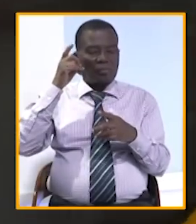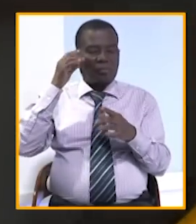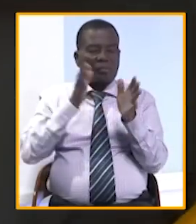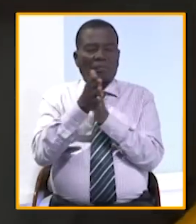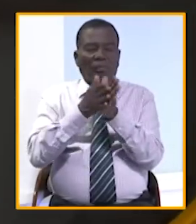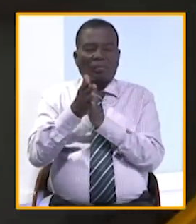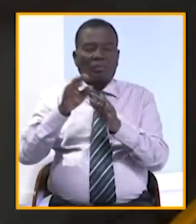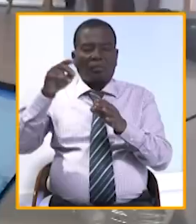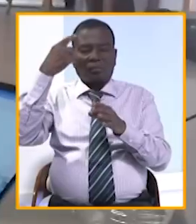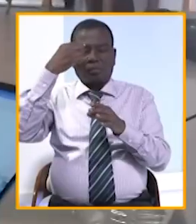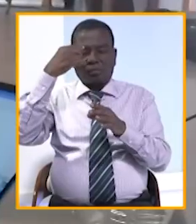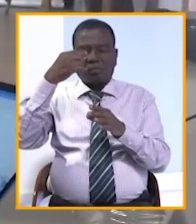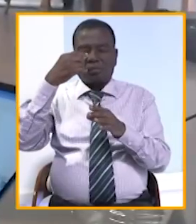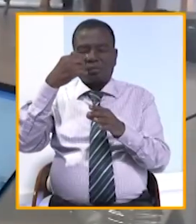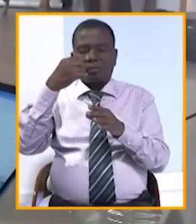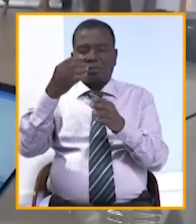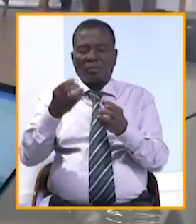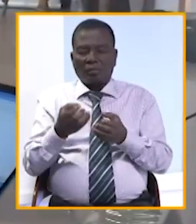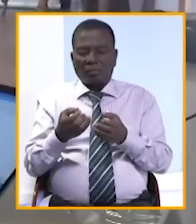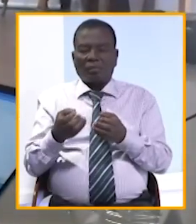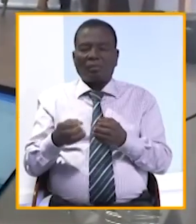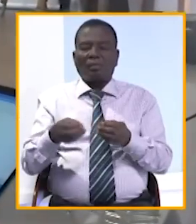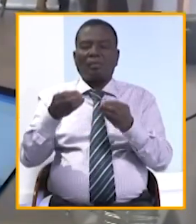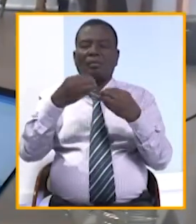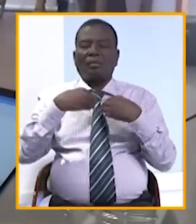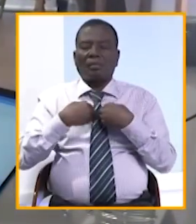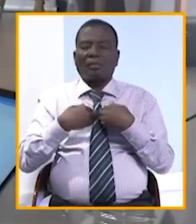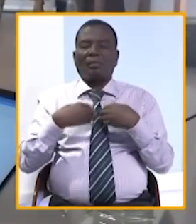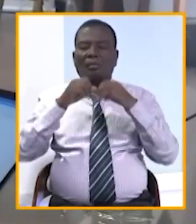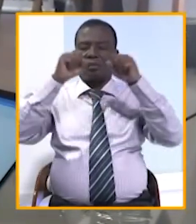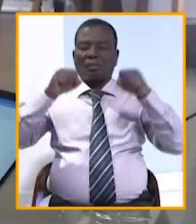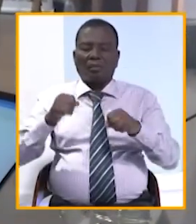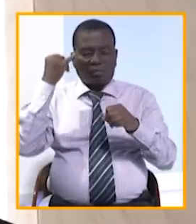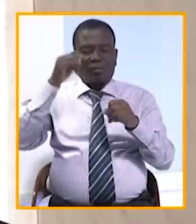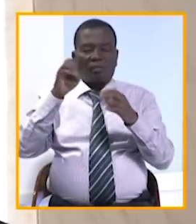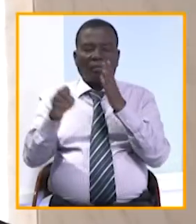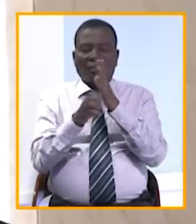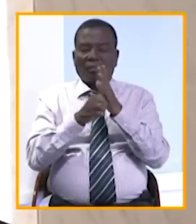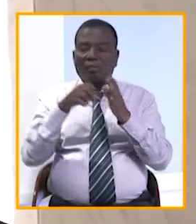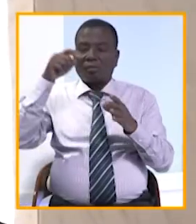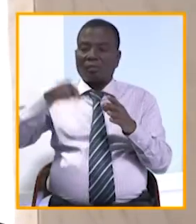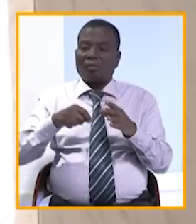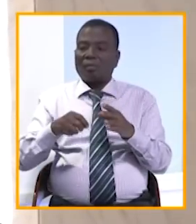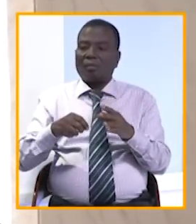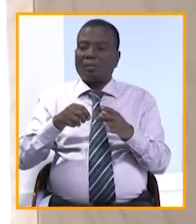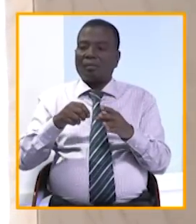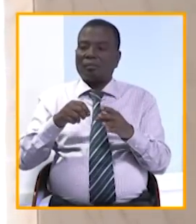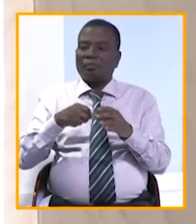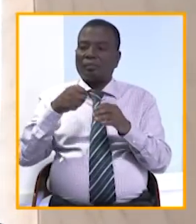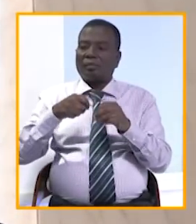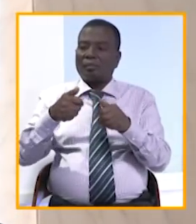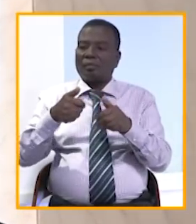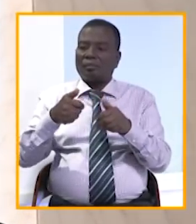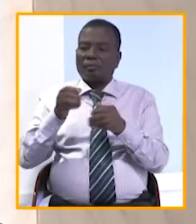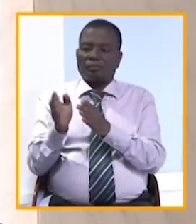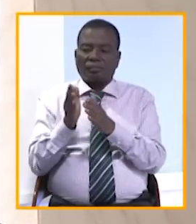économique, l'État ivoirien envisage de se doter d'une stratégie nationale d'intelligence économique. Il faut anticiper, il faut